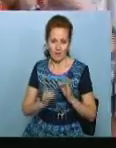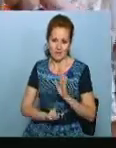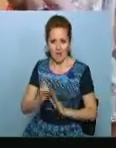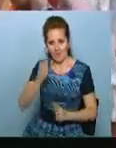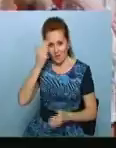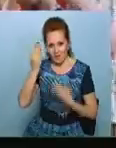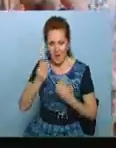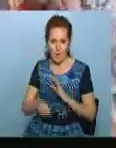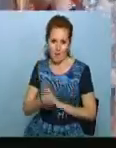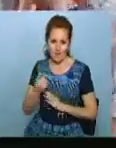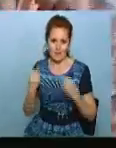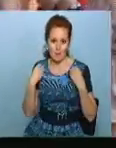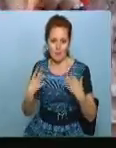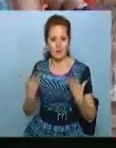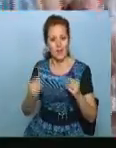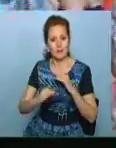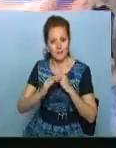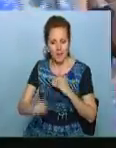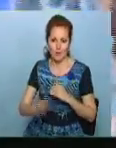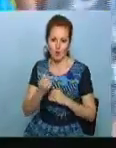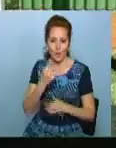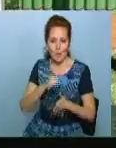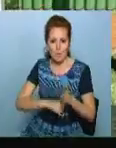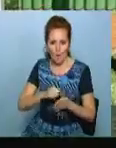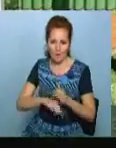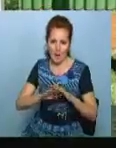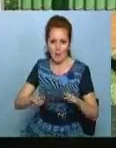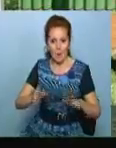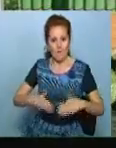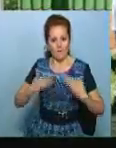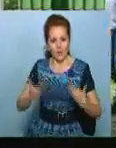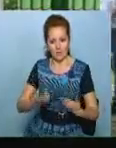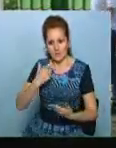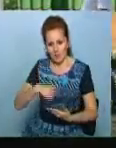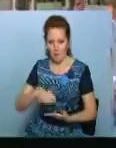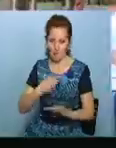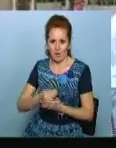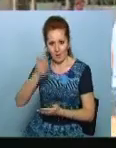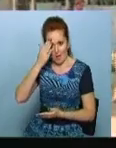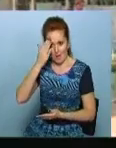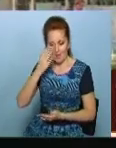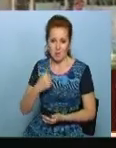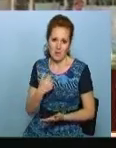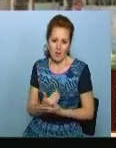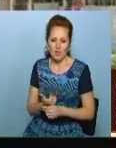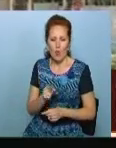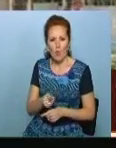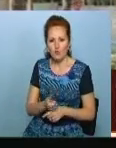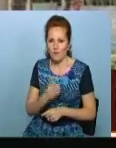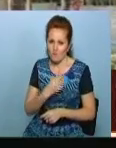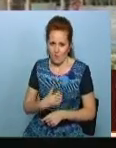и новый праздник – День сцены. Еще один повод ребятам выразить себя, показать свои таланты. Мне кажется, это очень важно